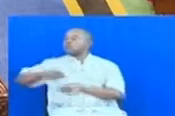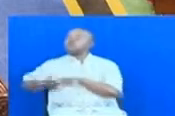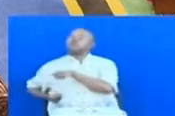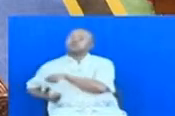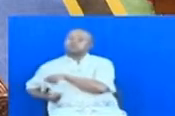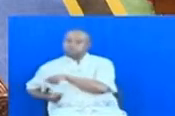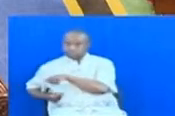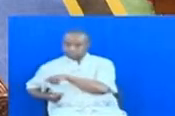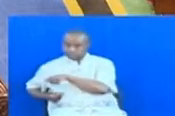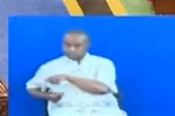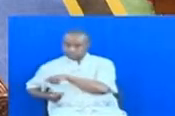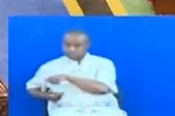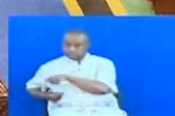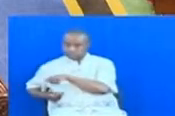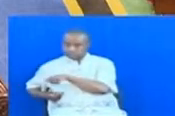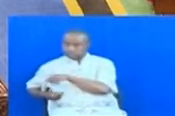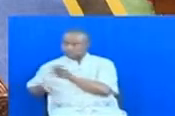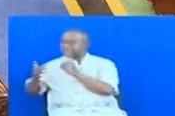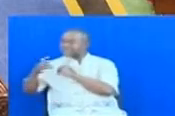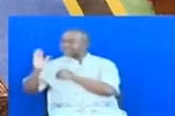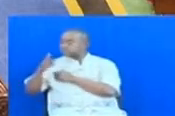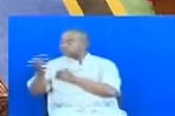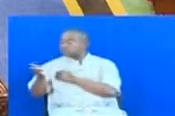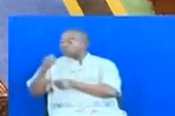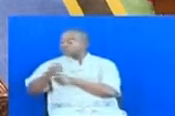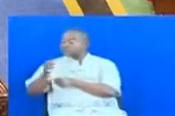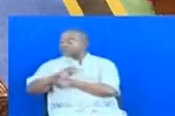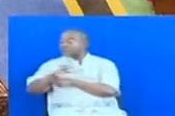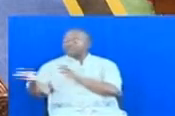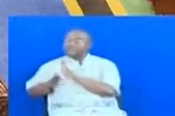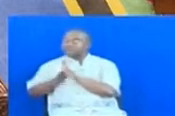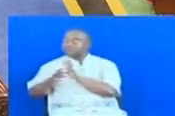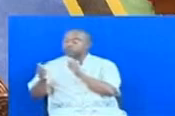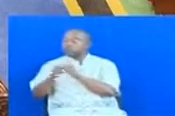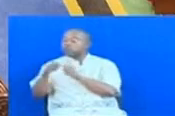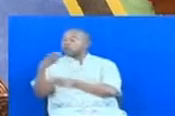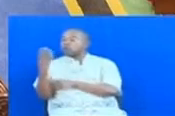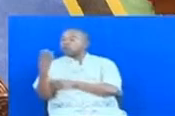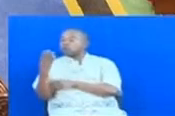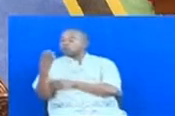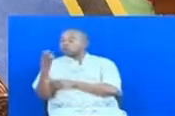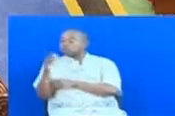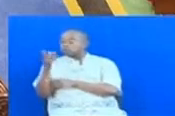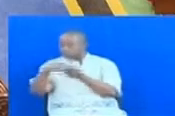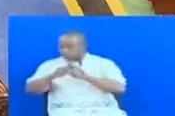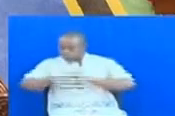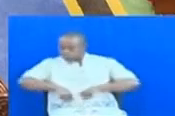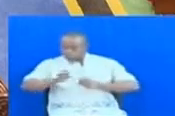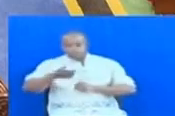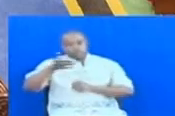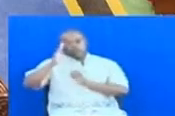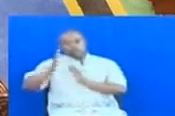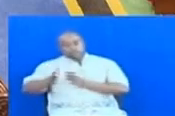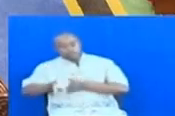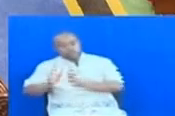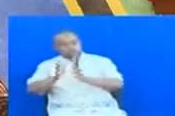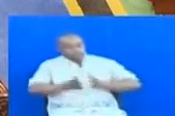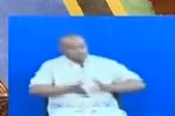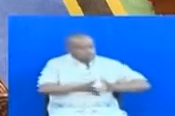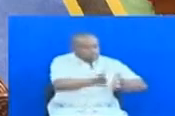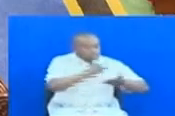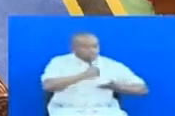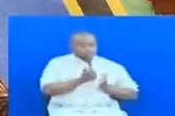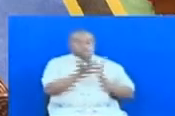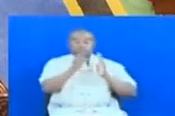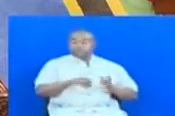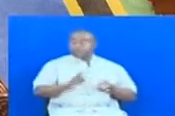Mheshimiwa Rais alitoa, zaidi ya watumishi 9,014 wameenda katika mamlaka serikali za mitaa katika sekta ya afya, na